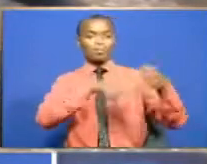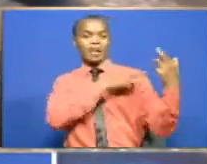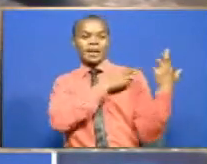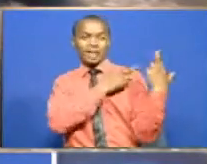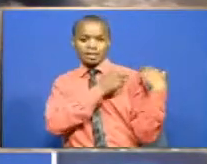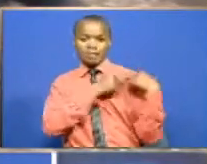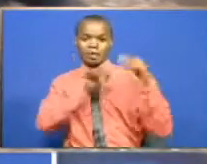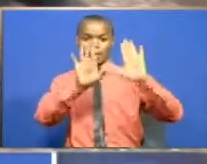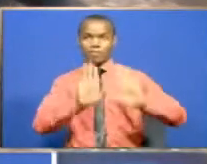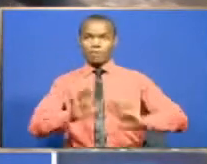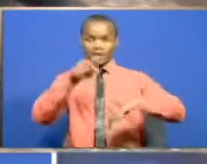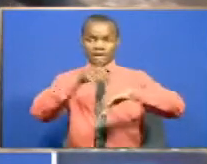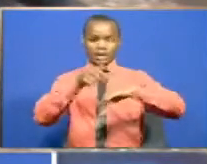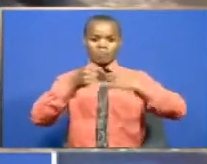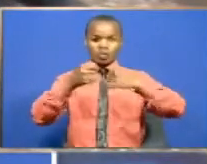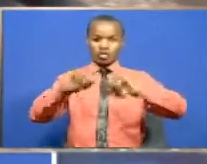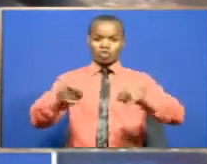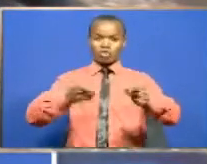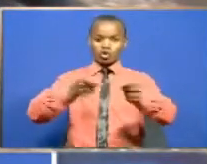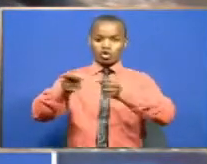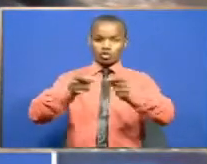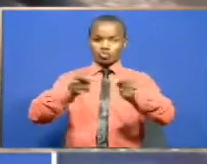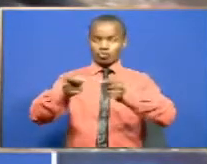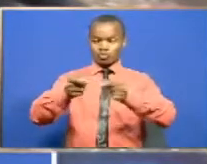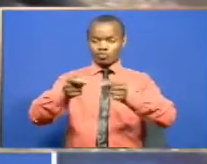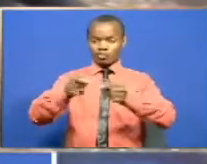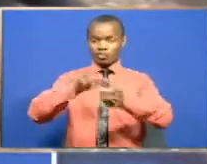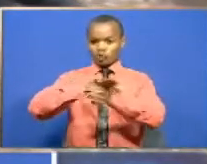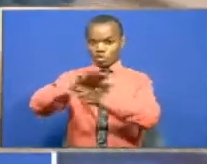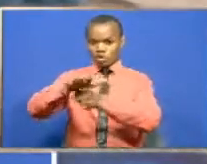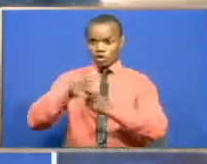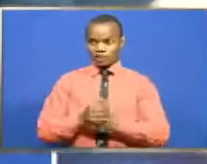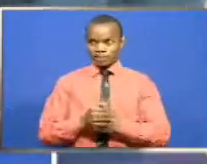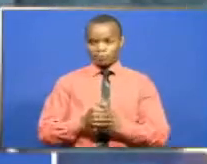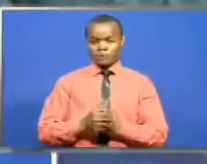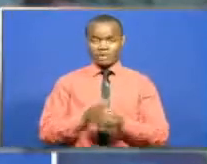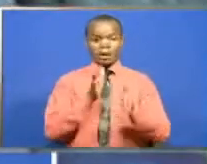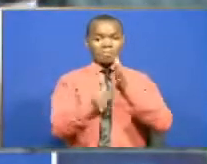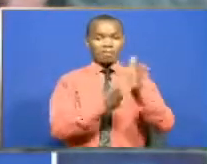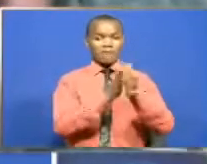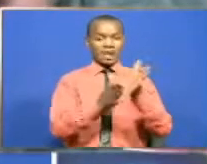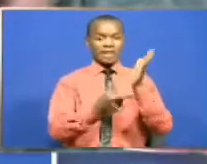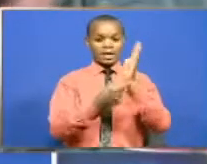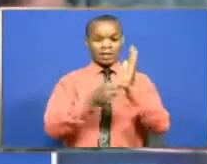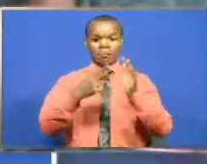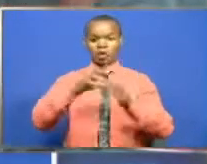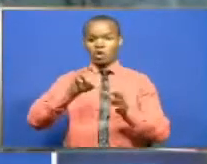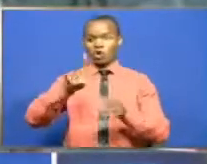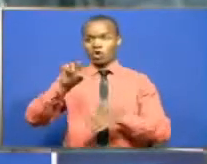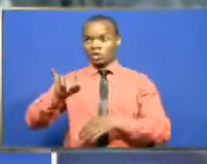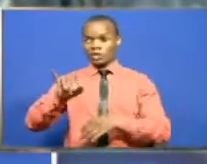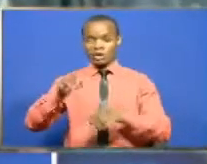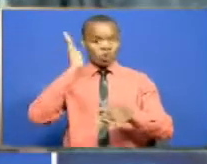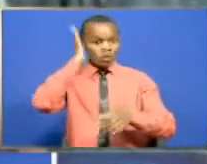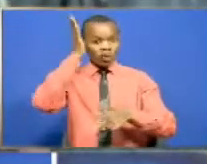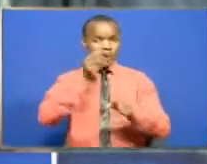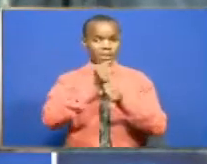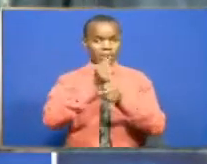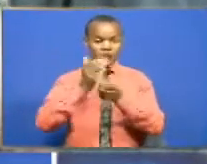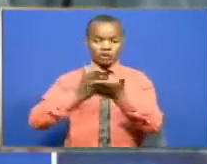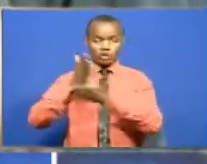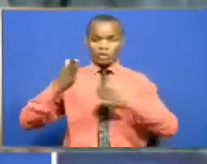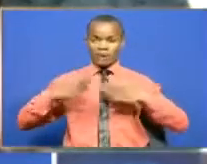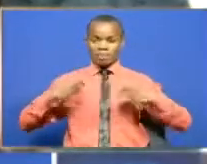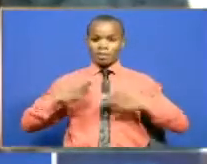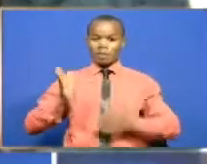vita dhidi ya ugonjwa COVID-19. Mpango huo kwa jina Hodi Hodi utaimarisha usalama wa wakazi na wapangaji kwa kutumia